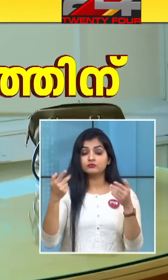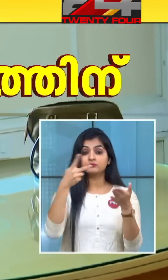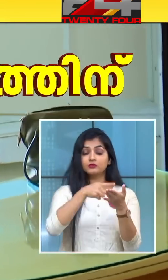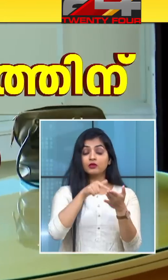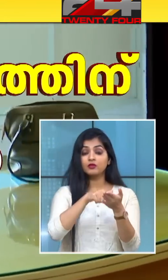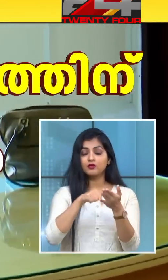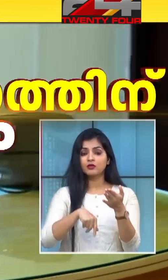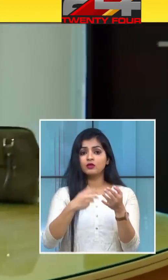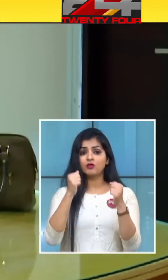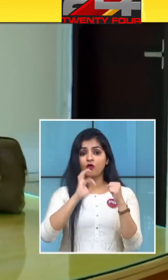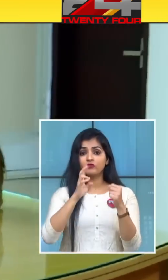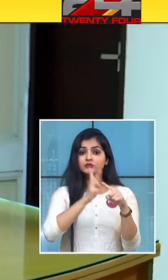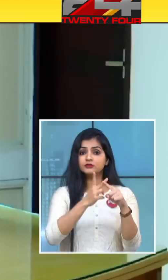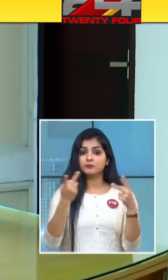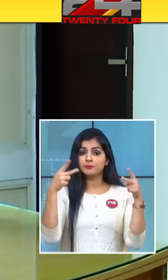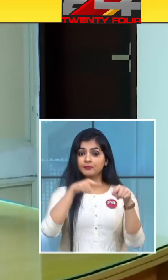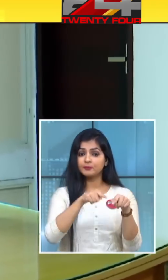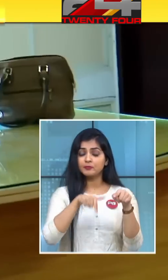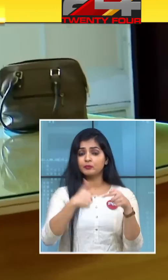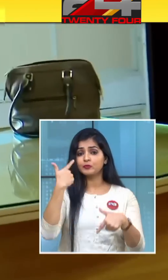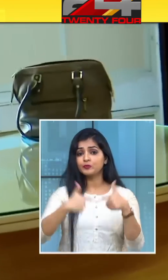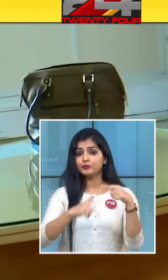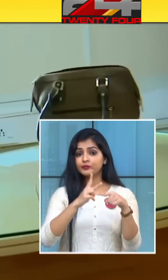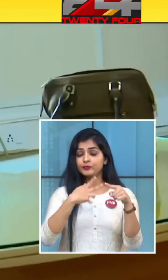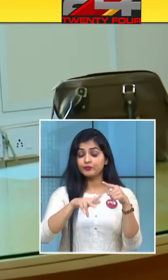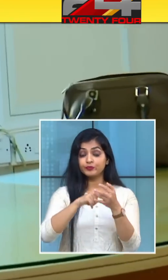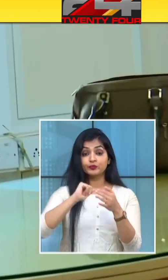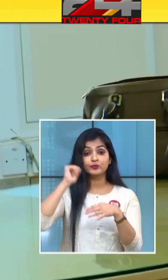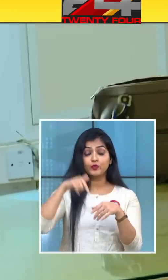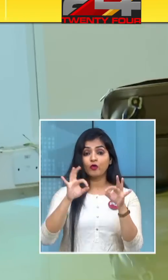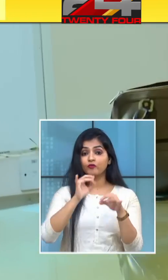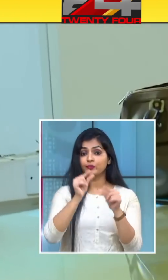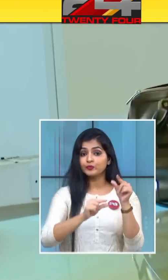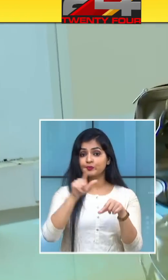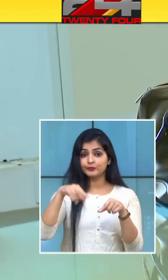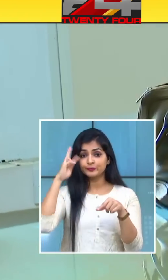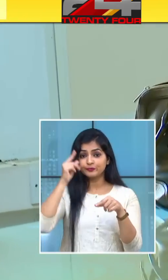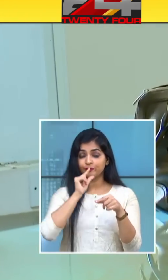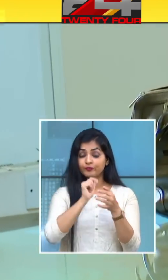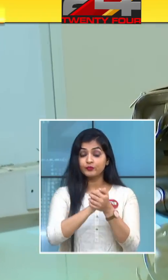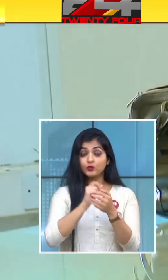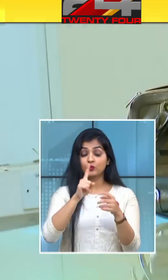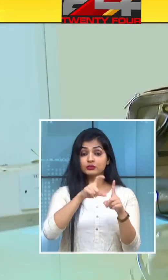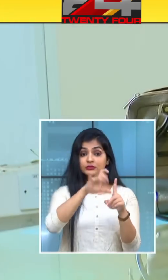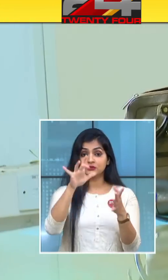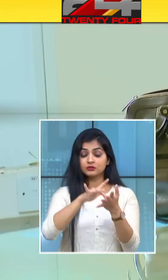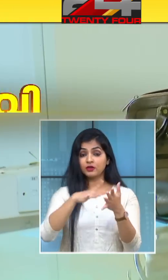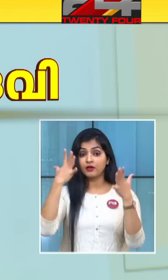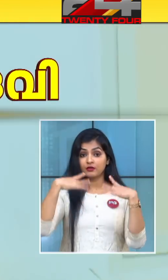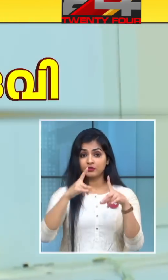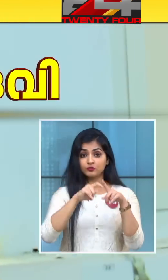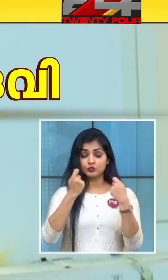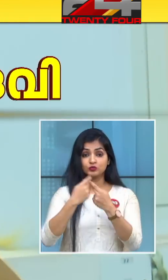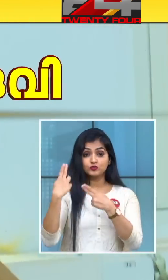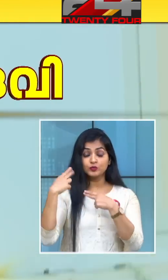ഒരേ കസേരകളിൽ ഇരുന്ന് തർക്കം തുടരുകയുമായിരുന്നു. ഇതിനിടയിൽ പ്രതിഷേധവുമായി ജീവനക്കാരടക്കം രംഗത്തെത്തി. ഒരു ജില്ലയുടെ ആരോഗ്യ സംവിധാനത്തെ മുഴുവൻ